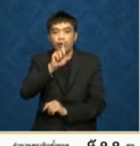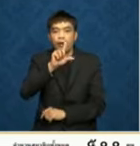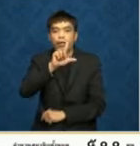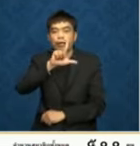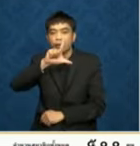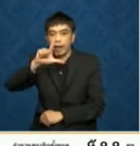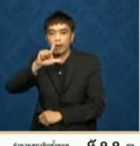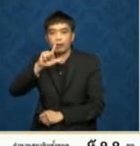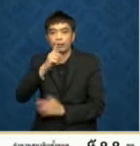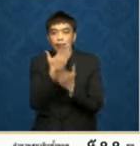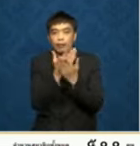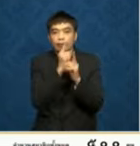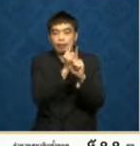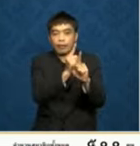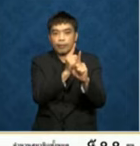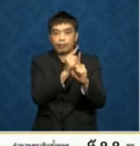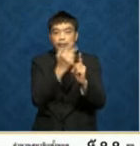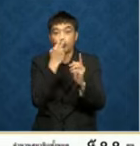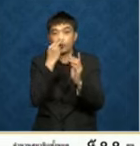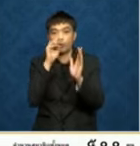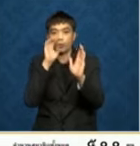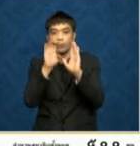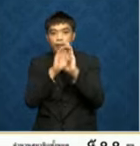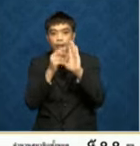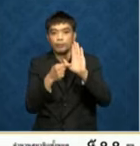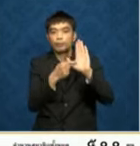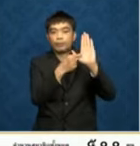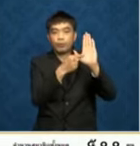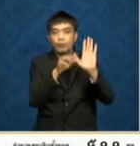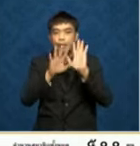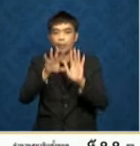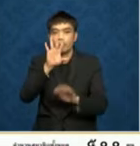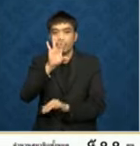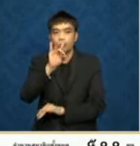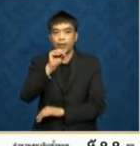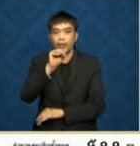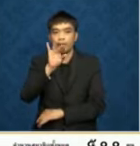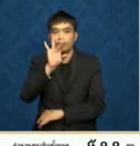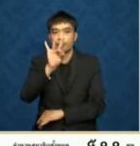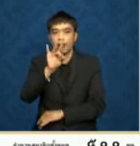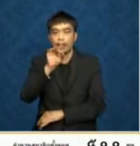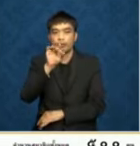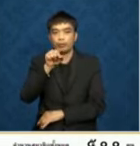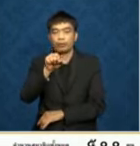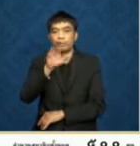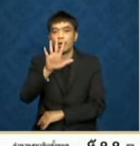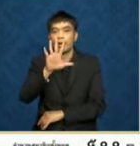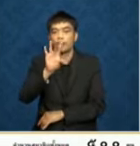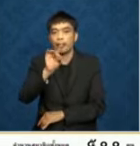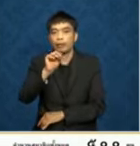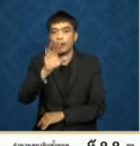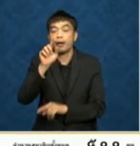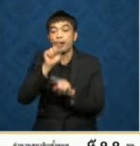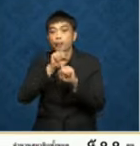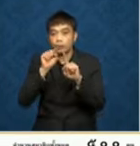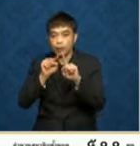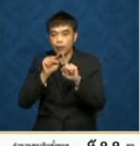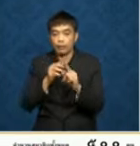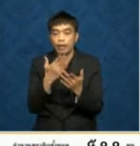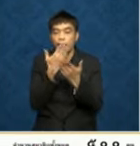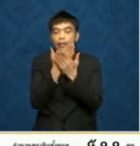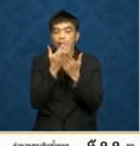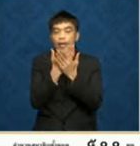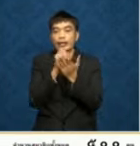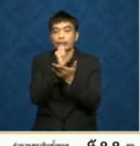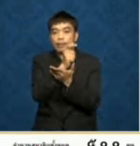บาท ตามตัเลขที่อยู่บนจอ อยู่ประมาณ 88%ซึงบดำเินงานะงบรายใจอื่นๆ ที่ถือ